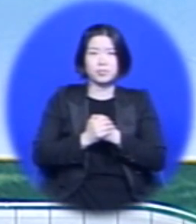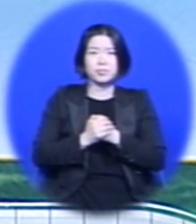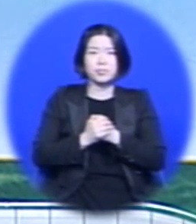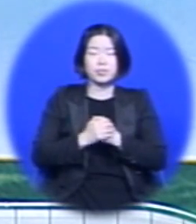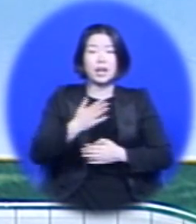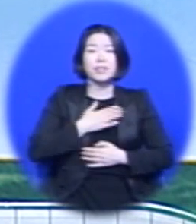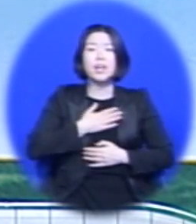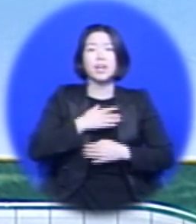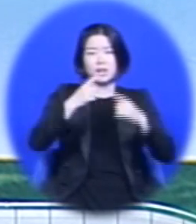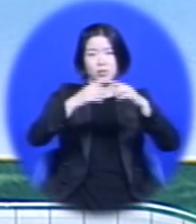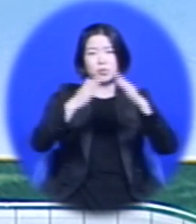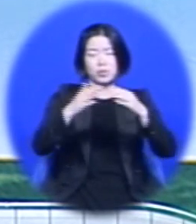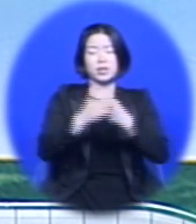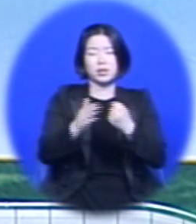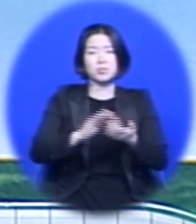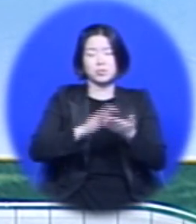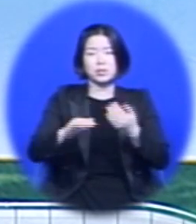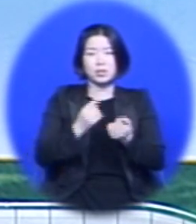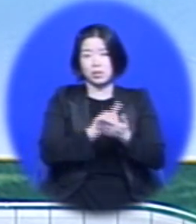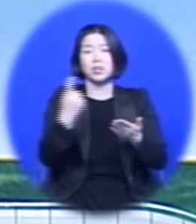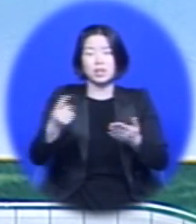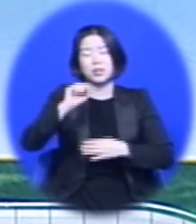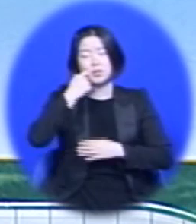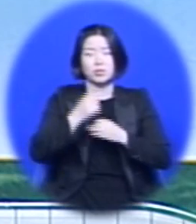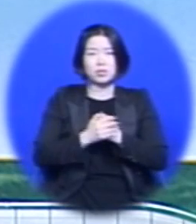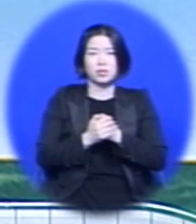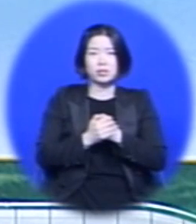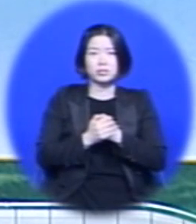내 교회니까 떠날 수가 없었어요.